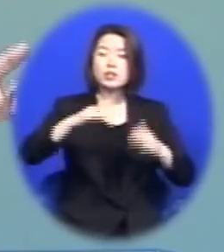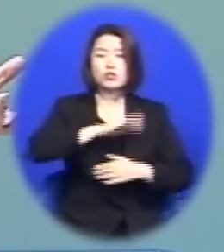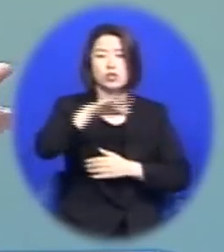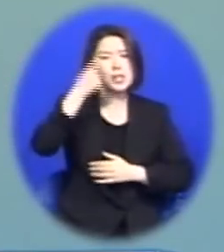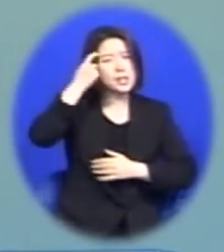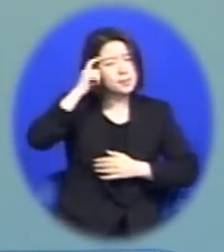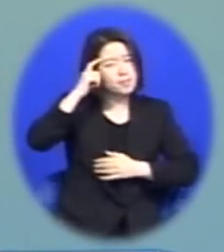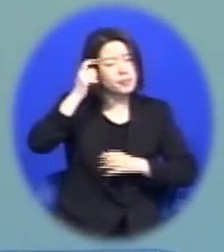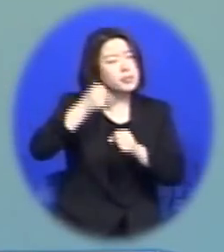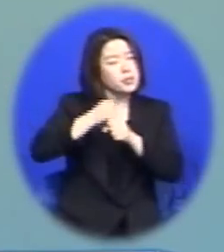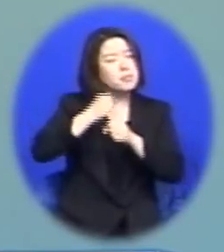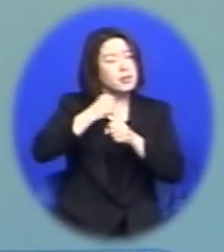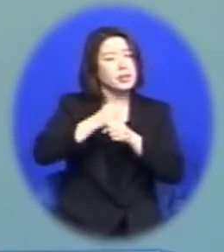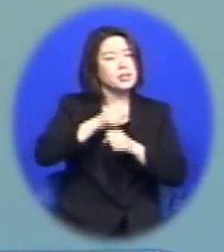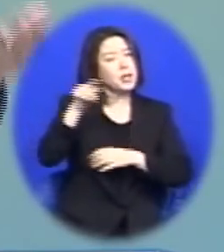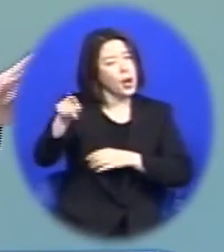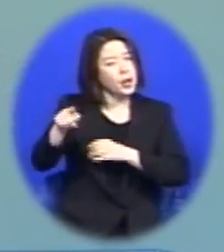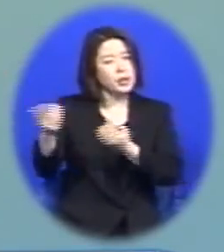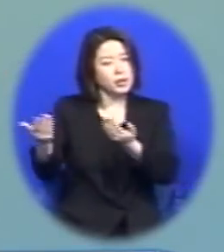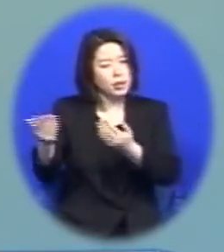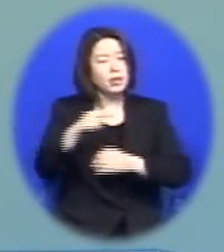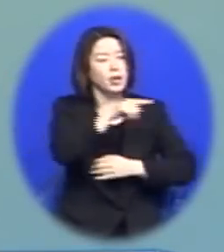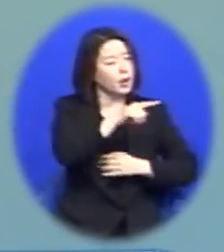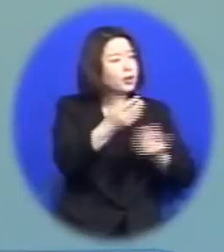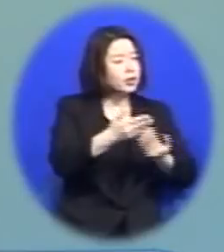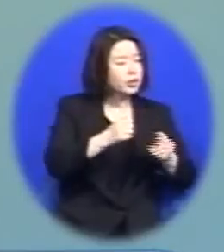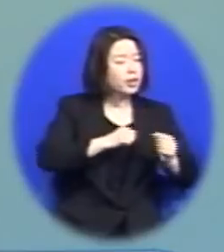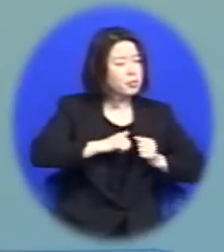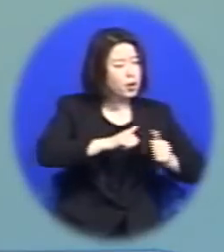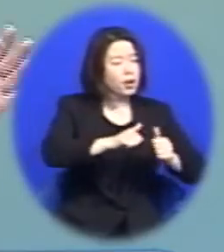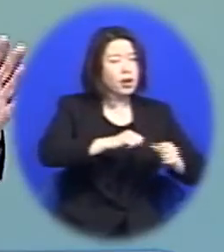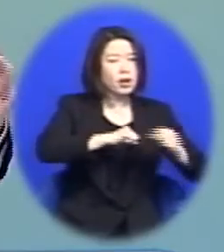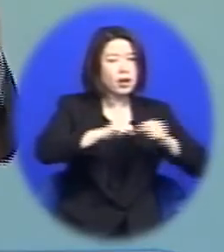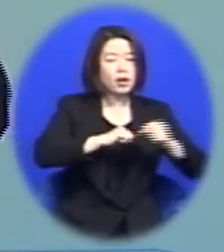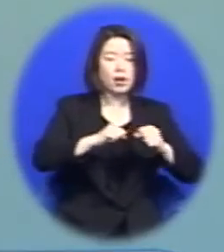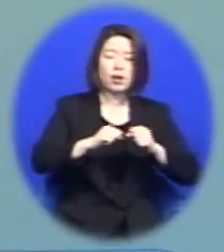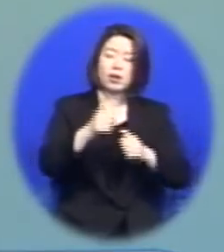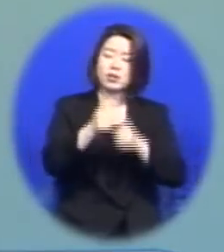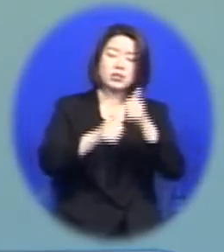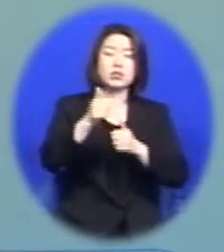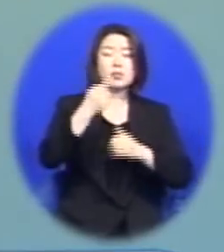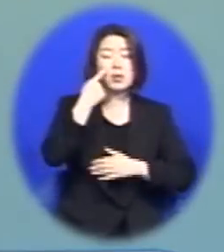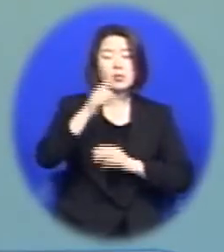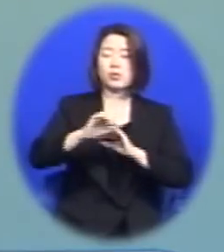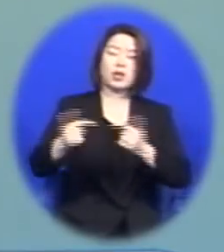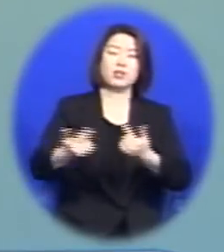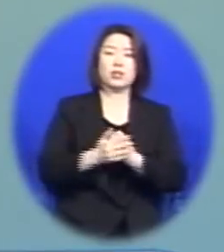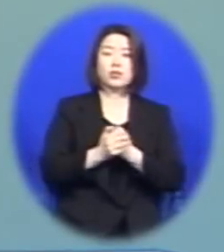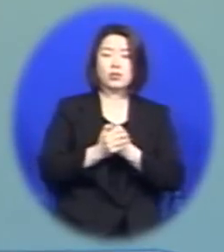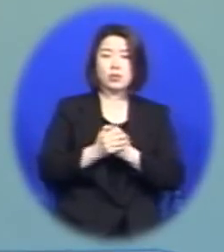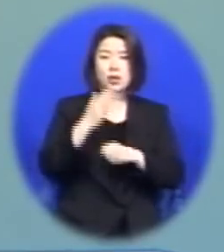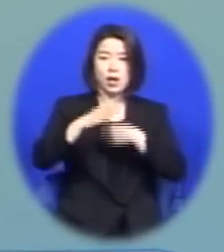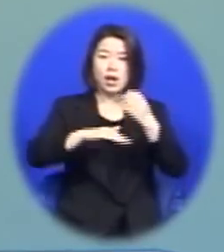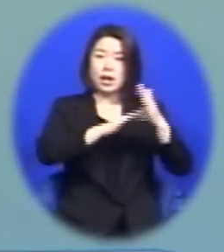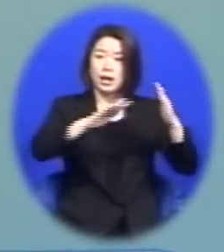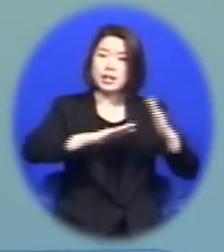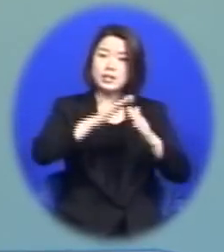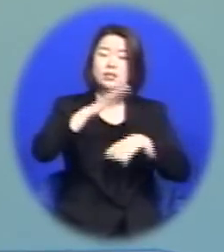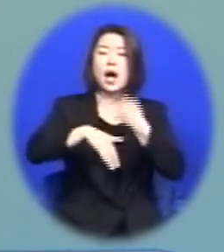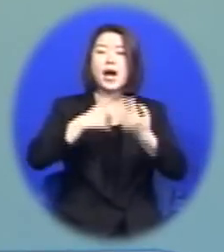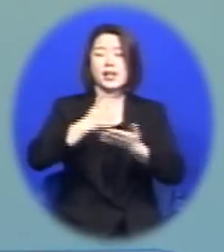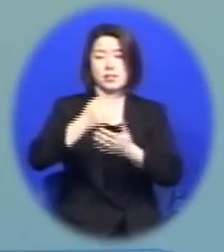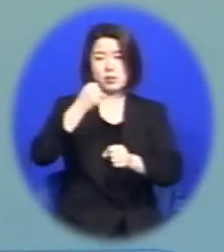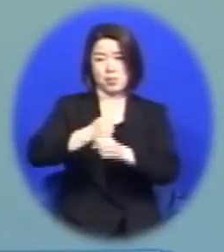창의적 으로 만들어서 이렇게 해도 먹고 저렇게 해도 부 실험도 해 보는 거 아닙니다 가정은 하나님이 하나님이